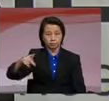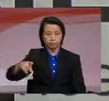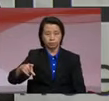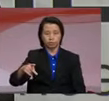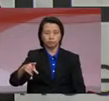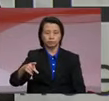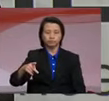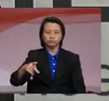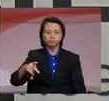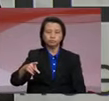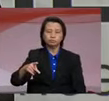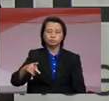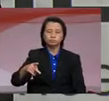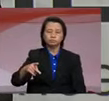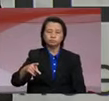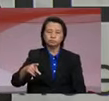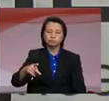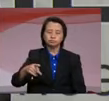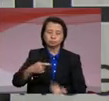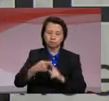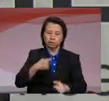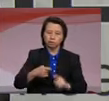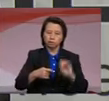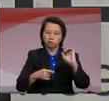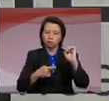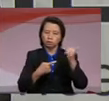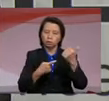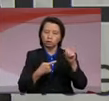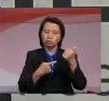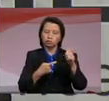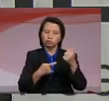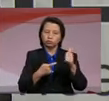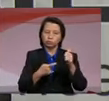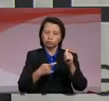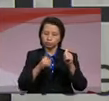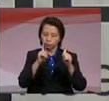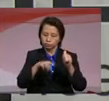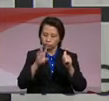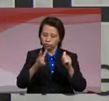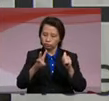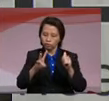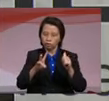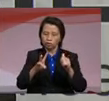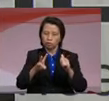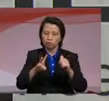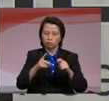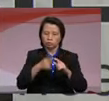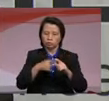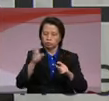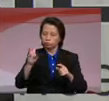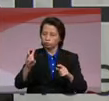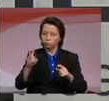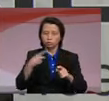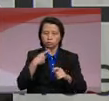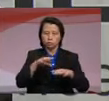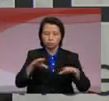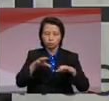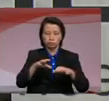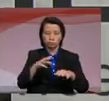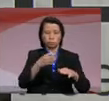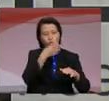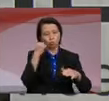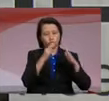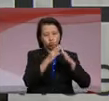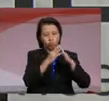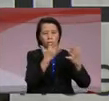Perintah Kawalan Pergerakan Pemulihan, daripada 10 Julai kita melaksanakan Jun kita melaksanakan home